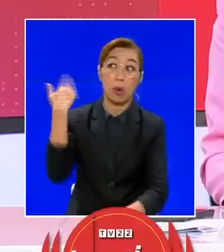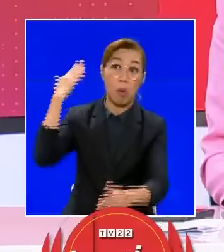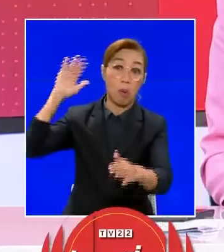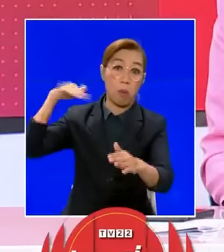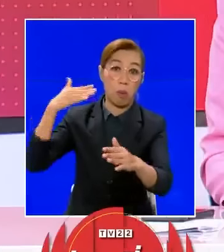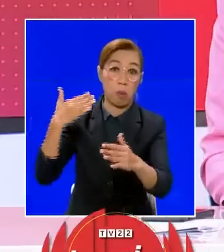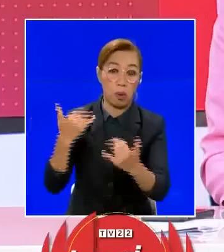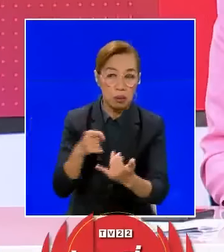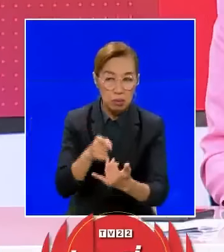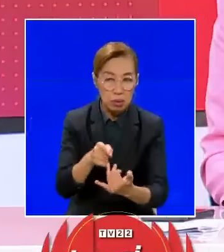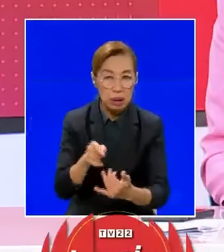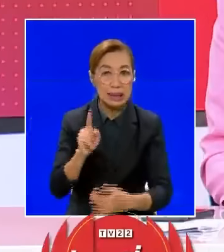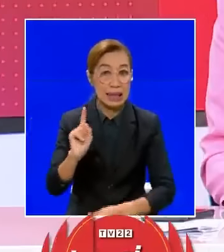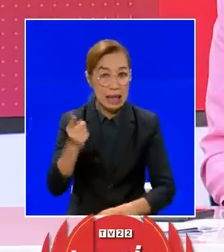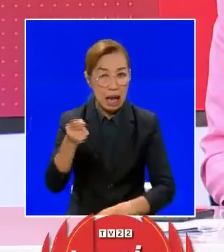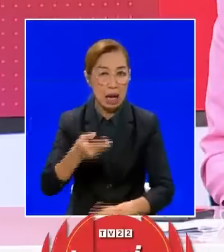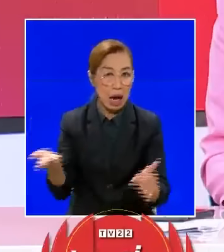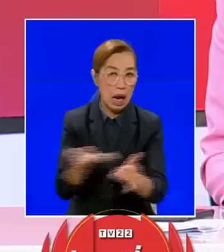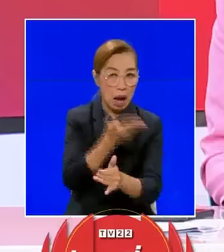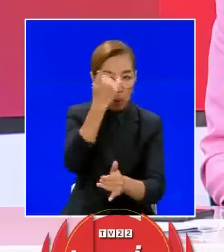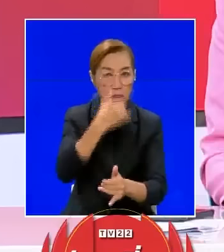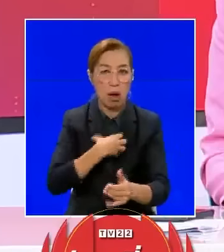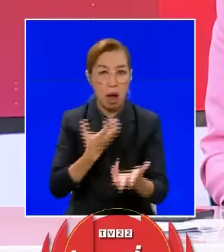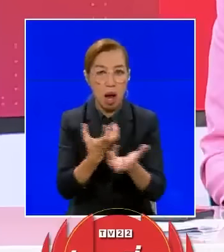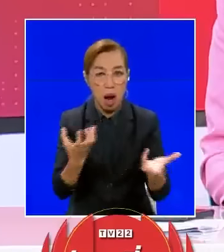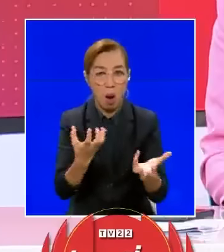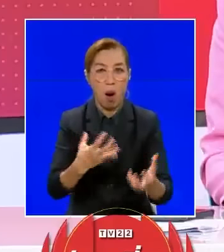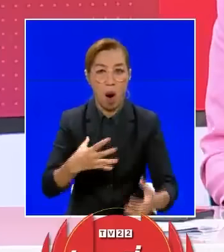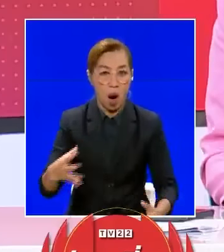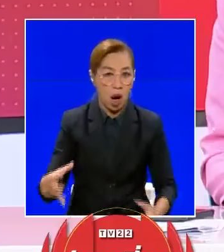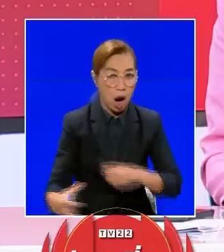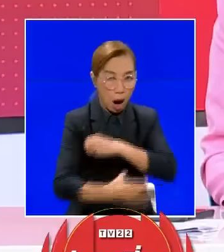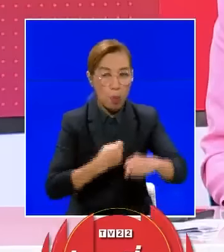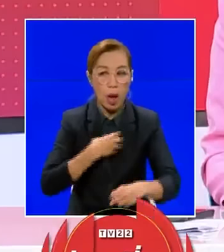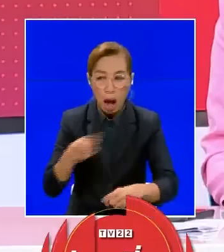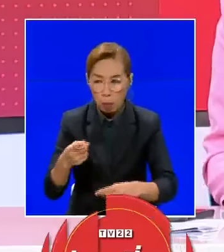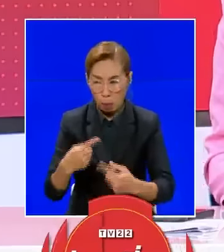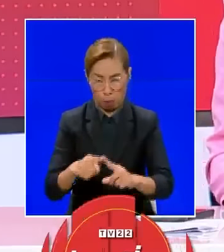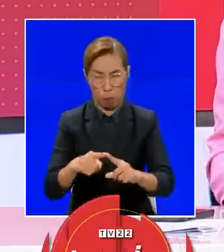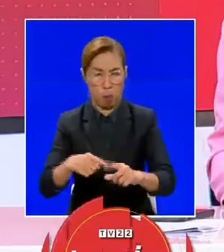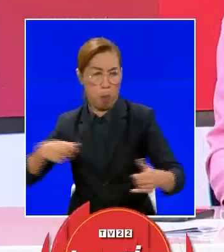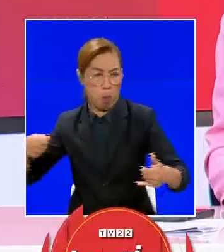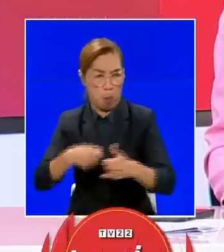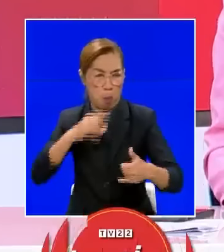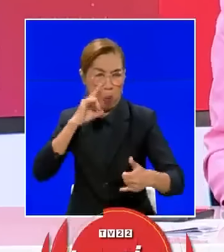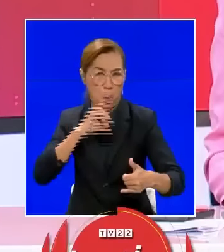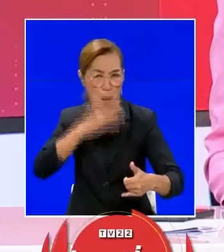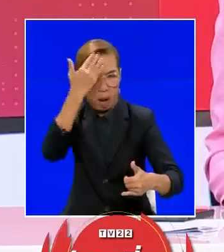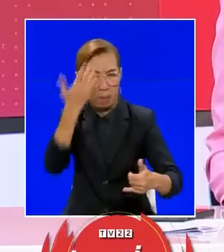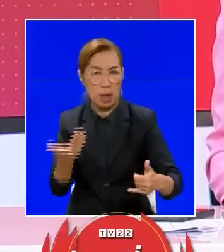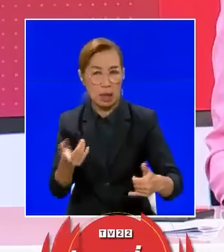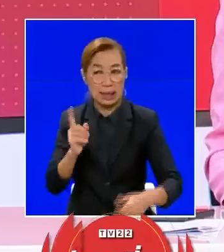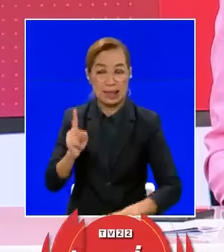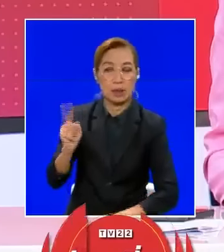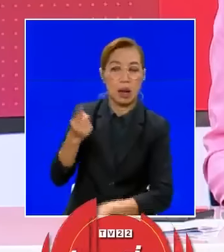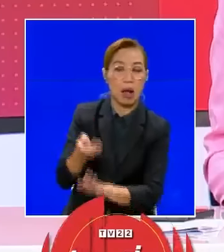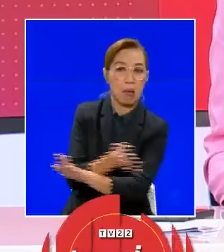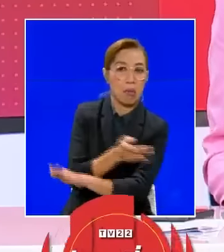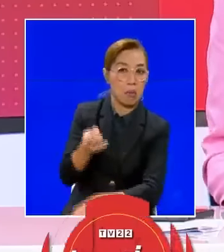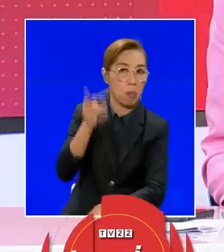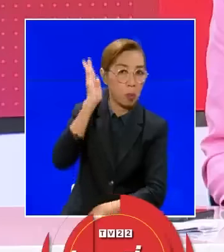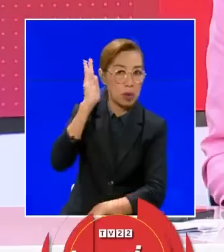าประสงค์ต่อทรัพย ์ แต่ถ้าประสงค์ต่อทรัพย์จะแทงกันขนาดนี้นี่แล้วยังไงแล้วตอนแรกบอกน่าจะเตรียมการมา